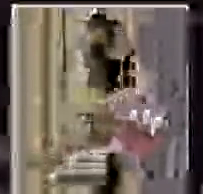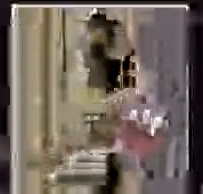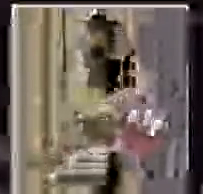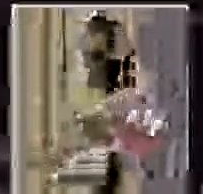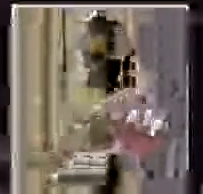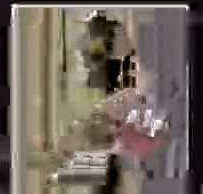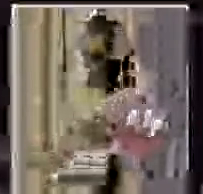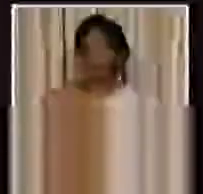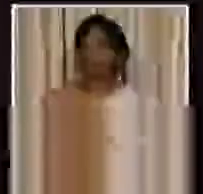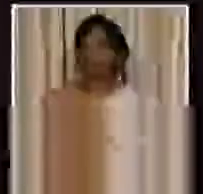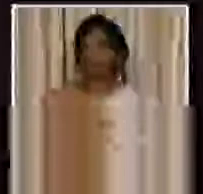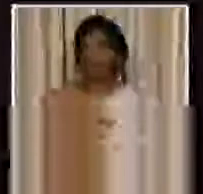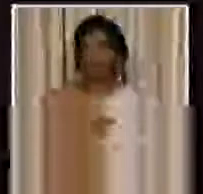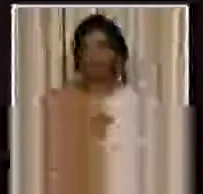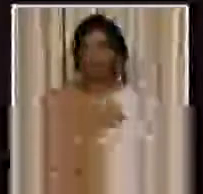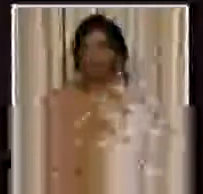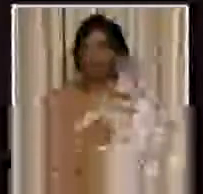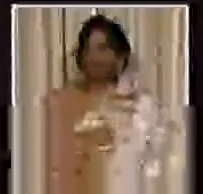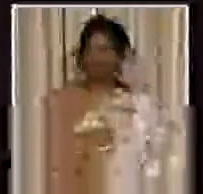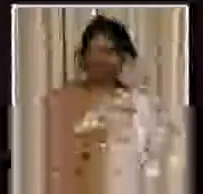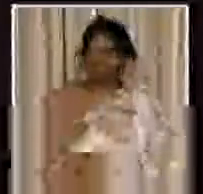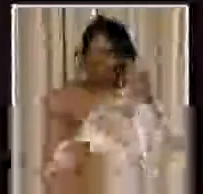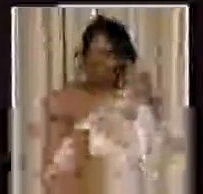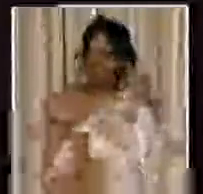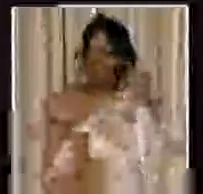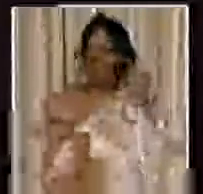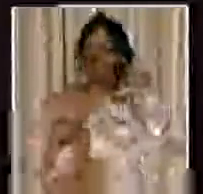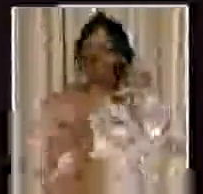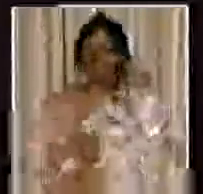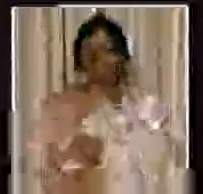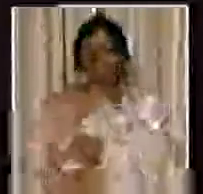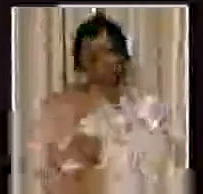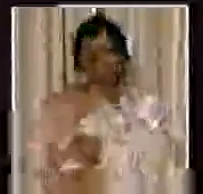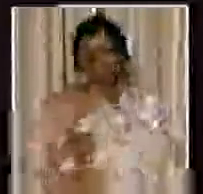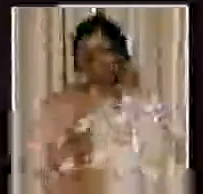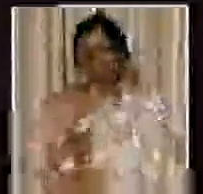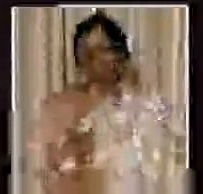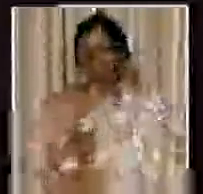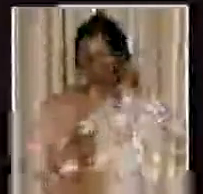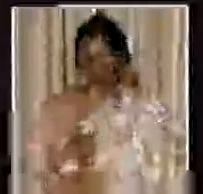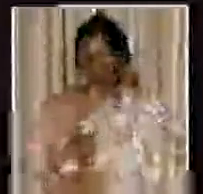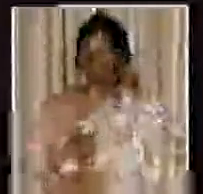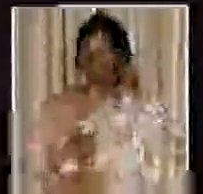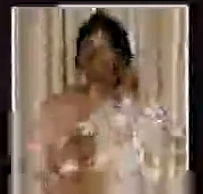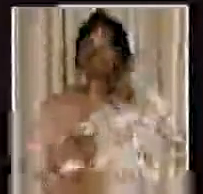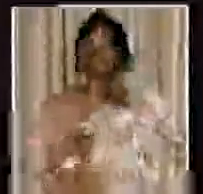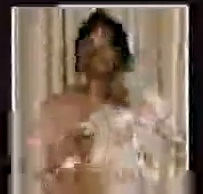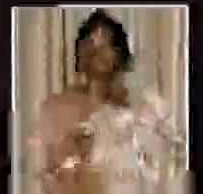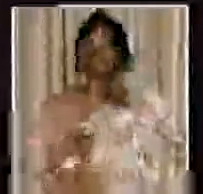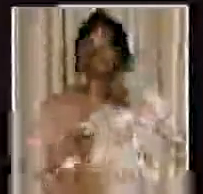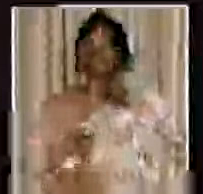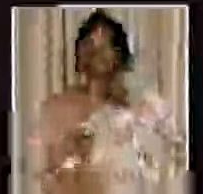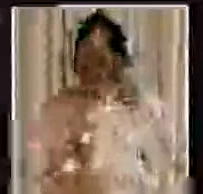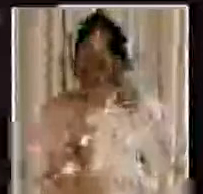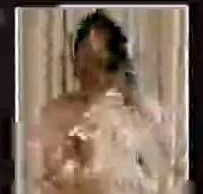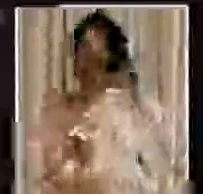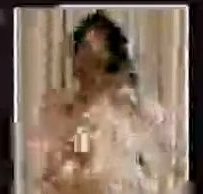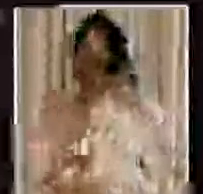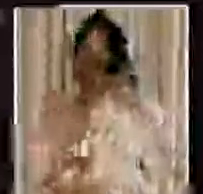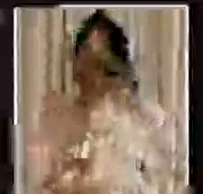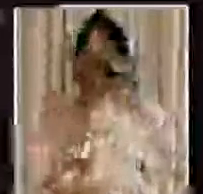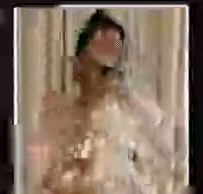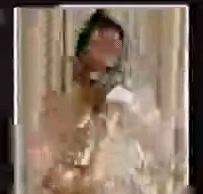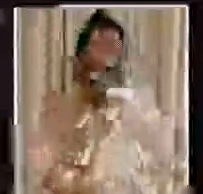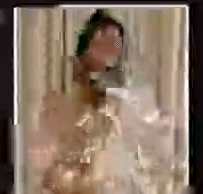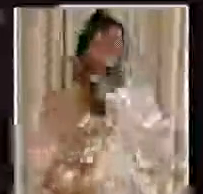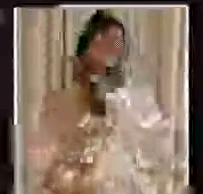කිරීමක් අනවබෝධයක් කුතුහලයක් හිතේ තියෙනවා නම් ප්‍රශ්න කරන්න ඕනේ ඇයි අහවලා මෙතන